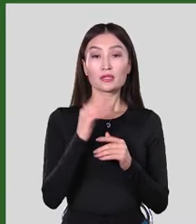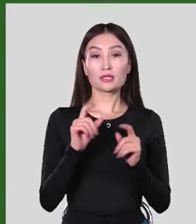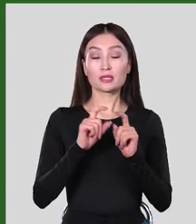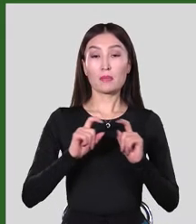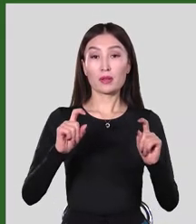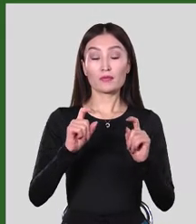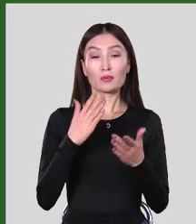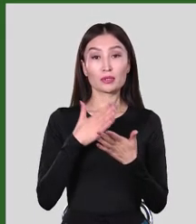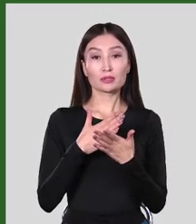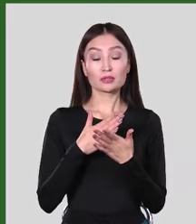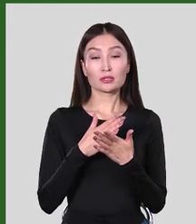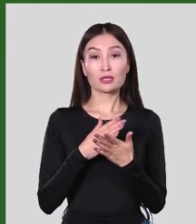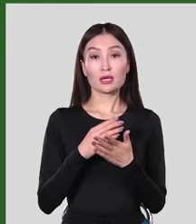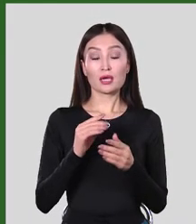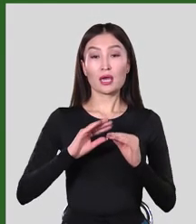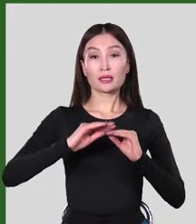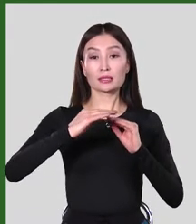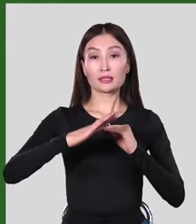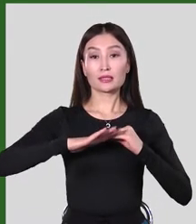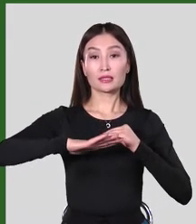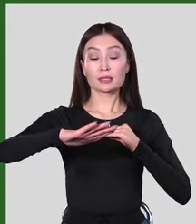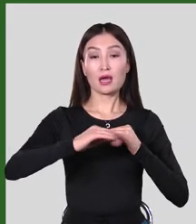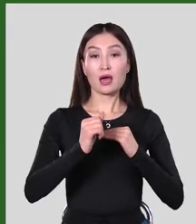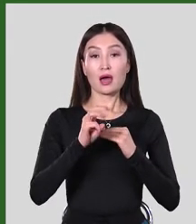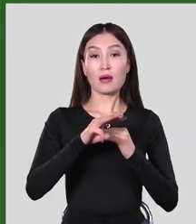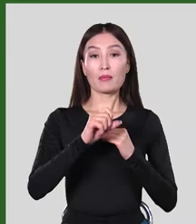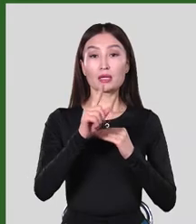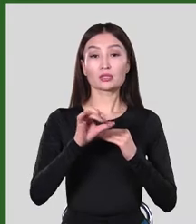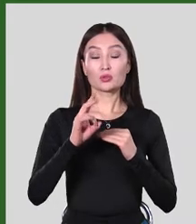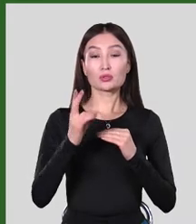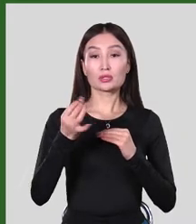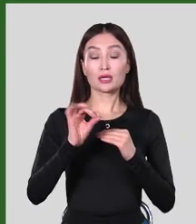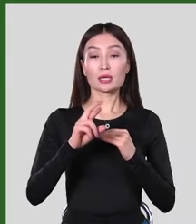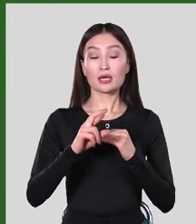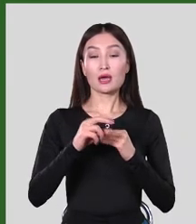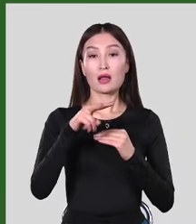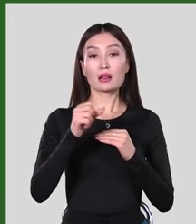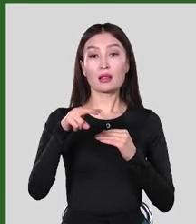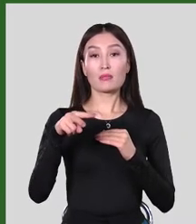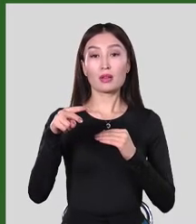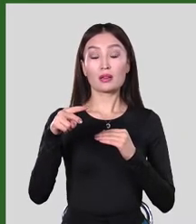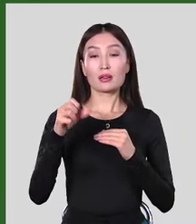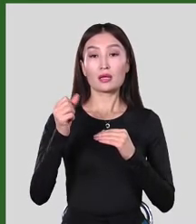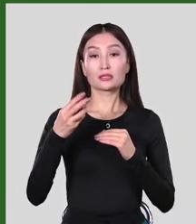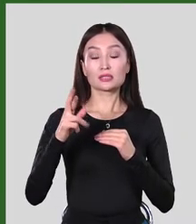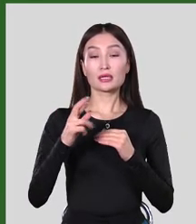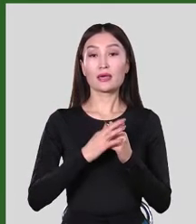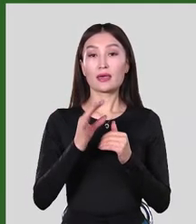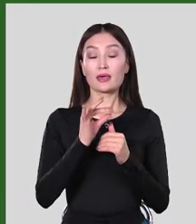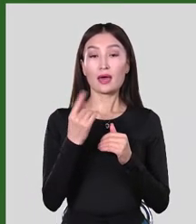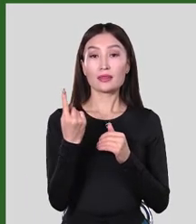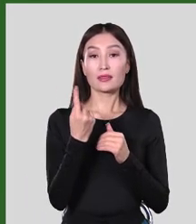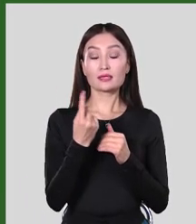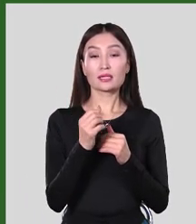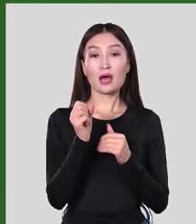платформ расположены низменности – Амазонская, Ла-Платская и Оренокская. Одна из